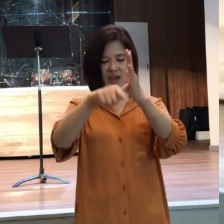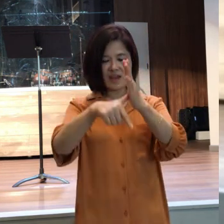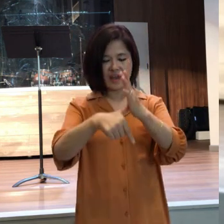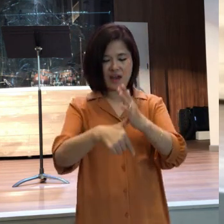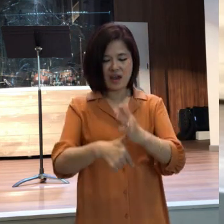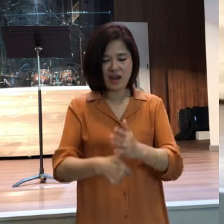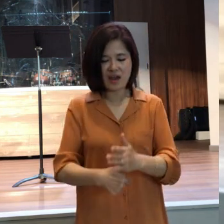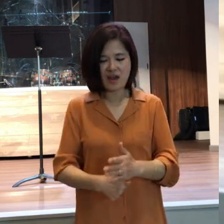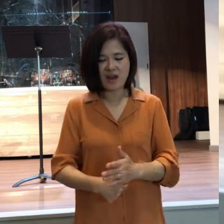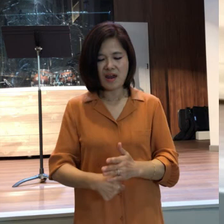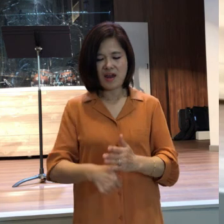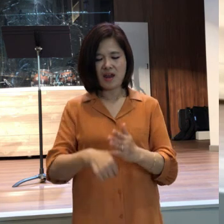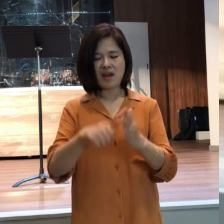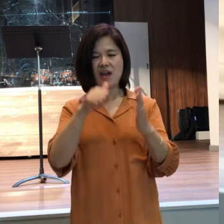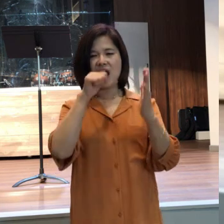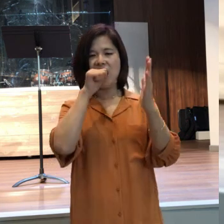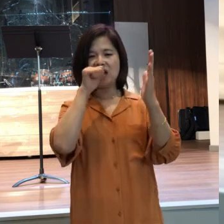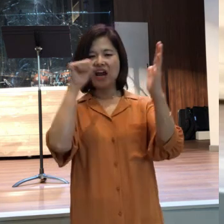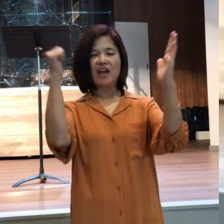흘릴 때에